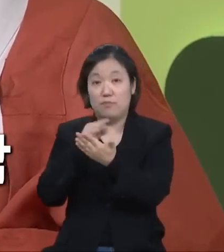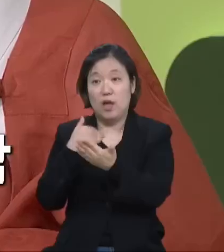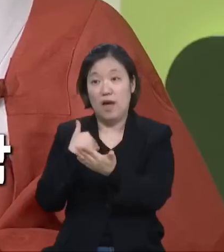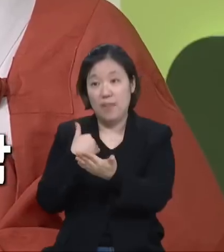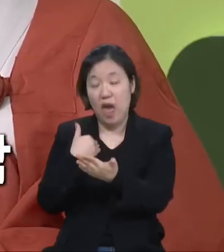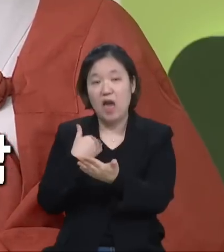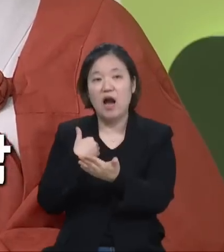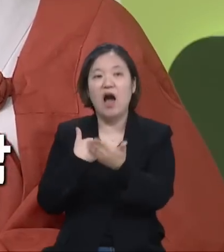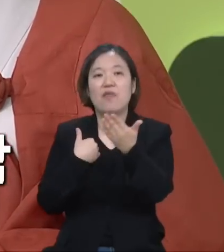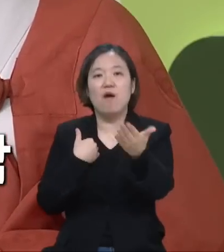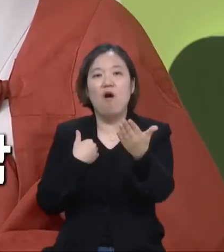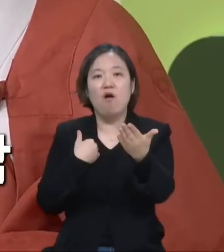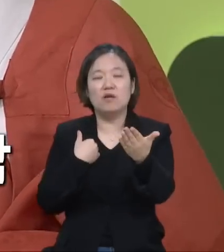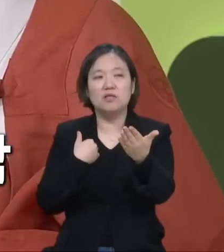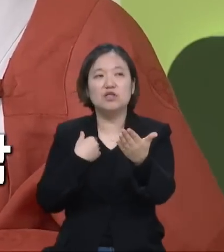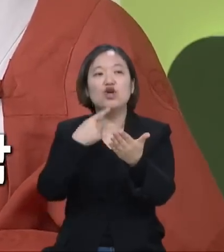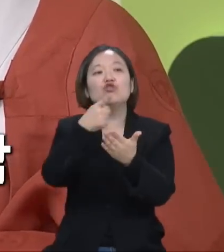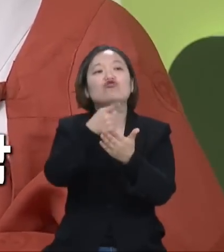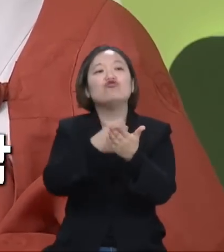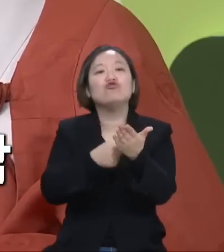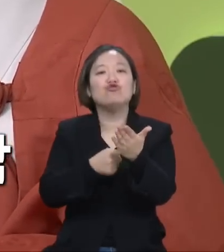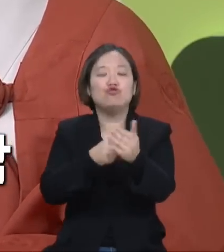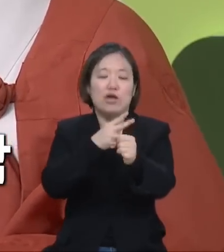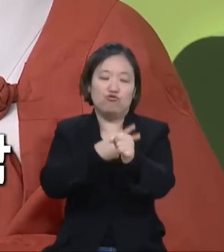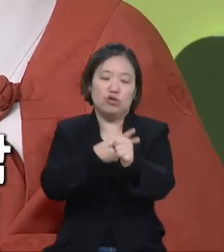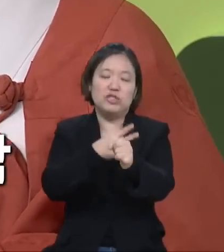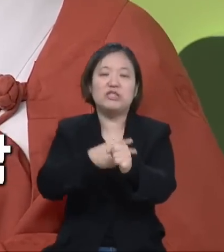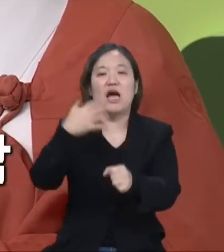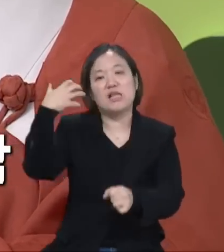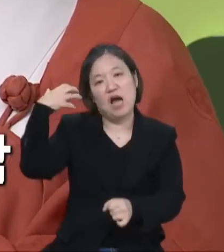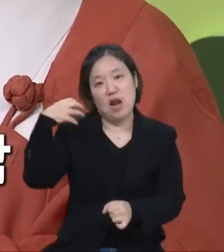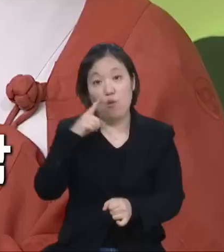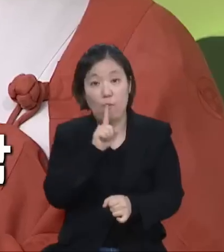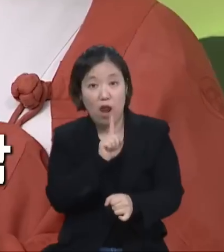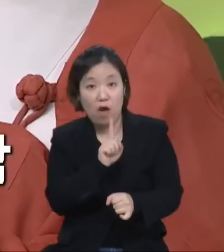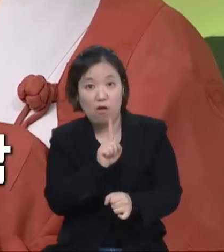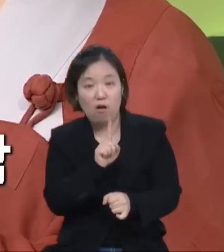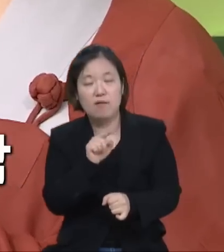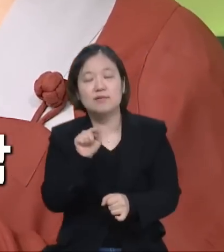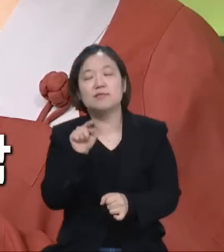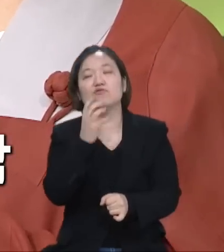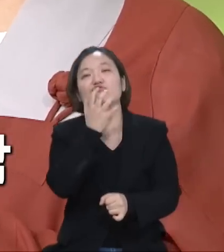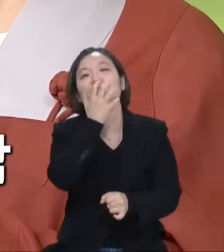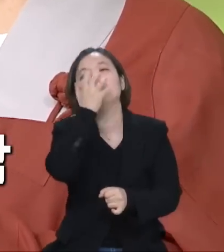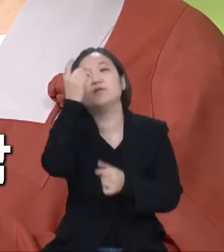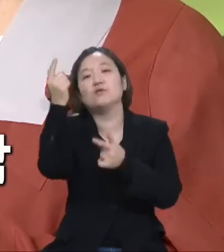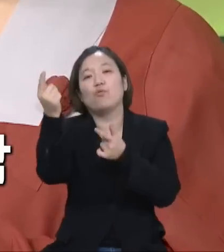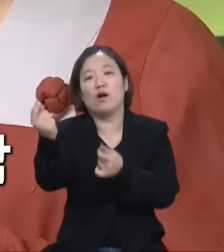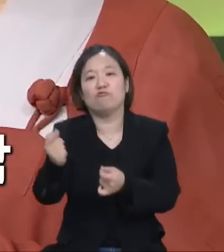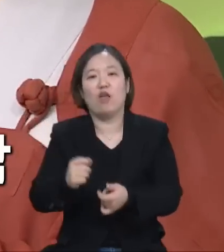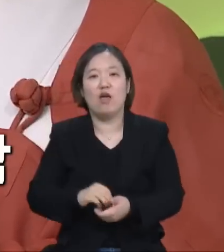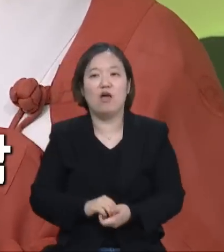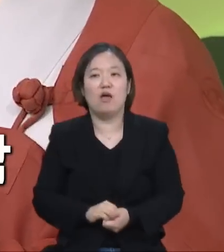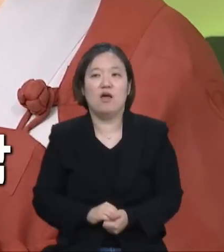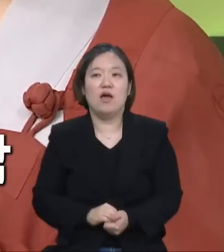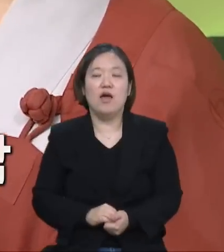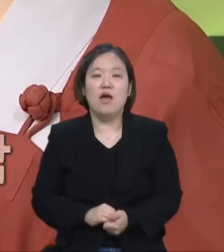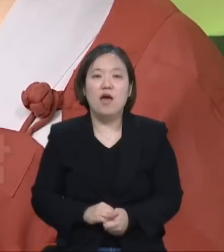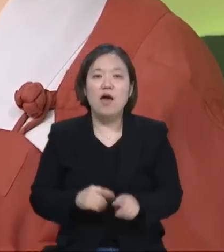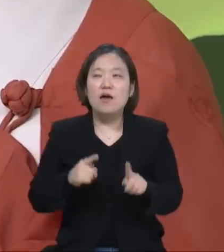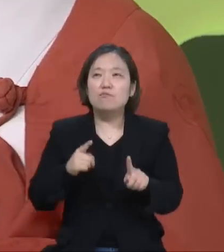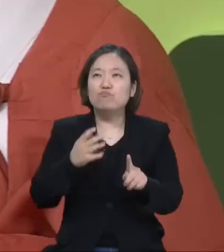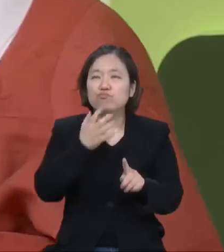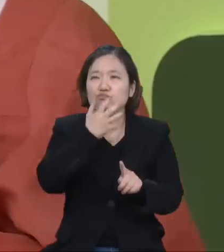의사다 그 꿈이이 꿈이었구나 그때 내